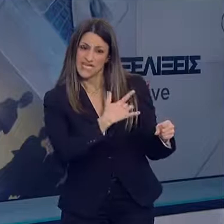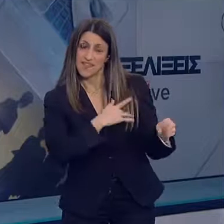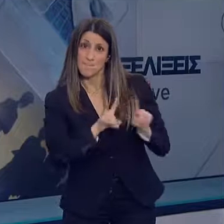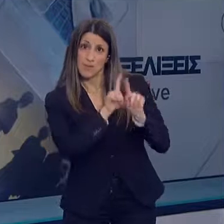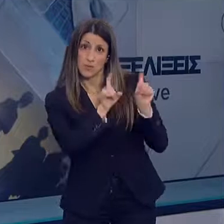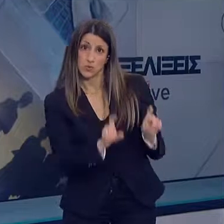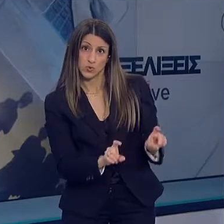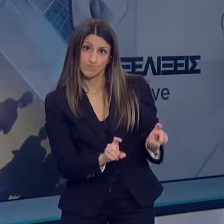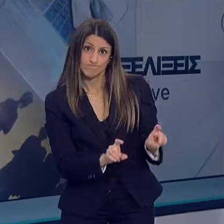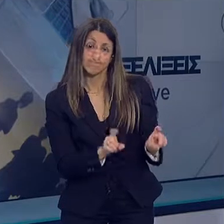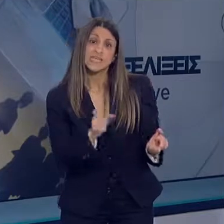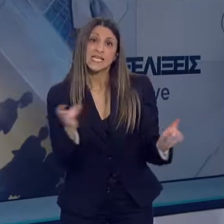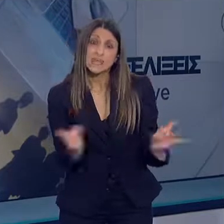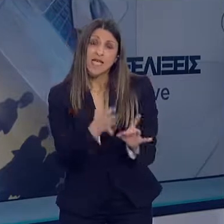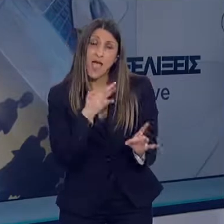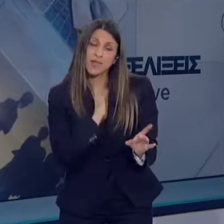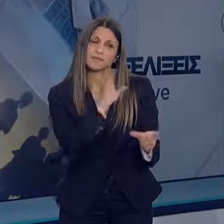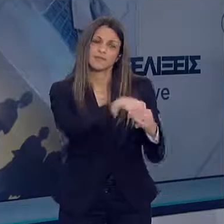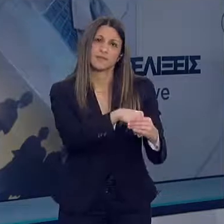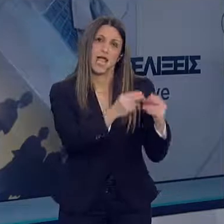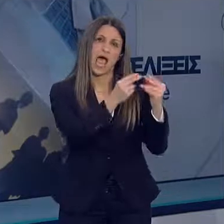δράση, και θα παρέμβουμε αν χρειαστεί.